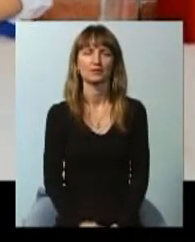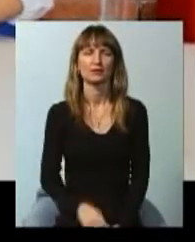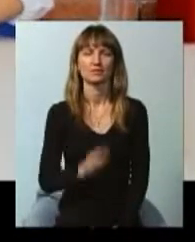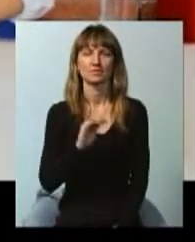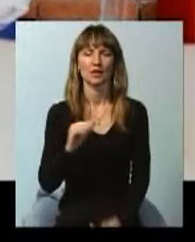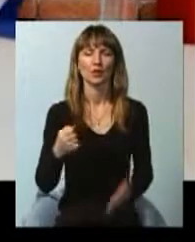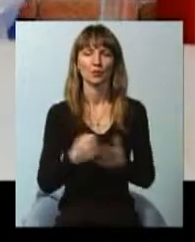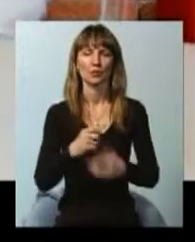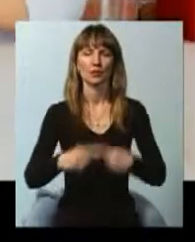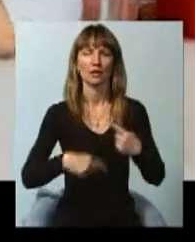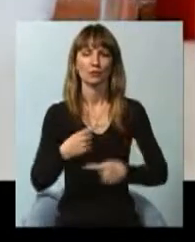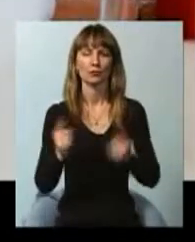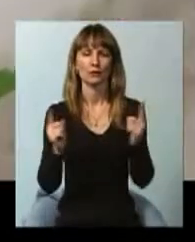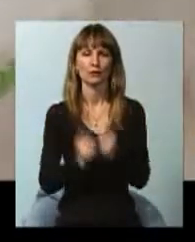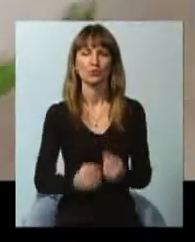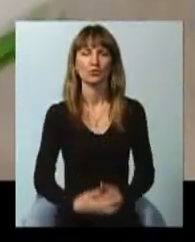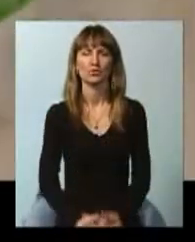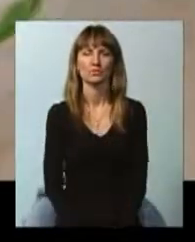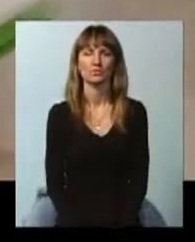Бувайте до наступних зустрічей.